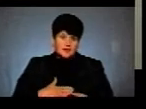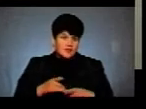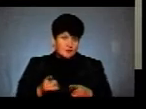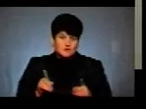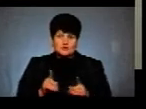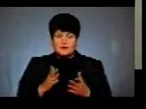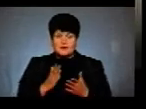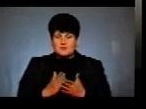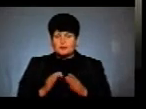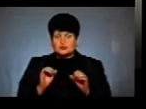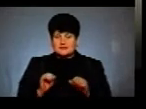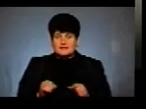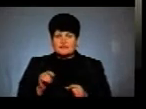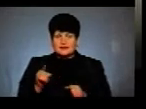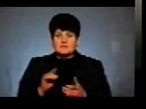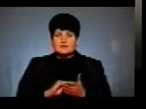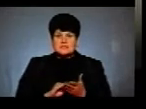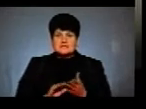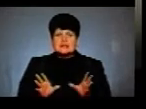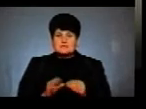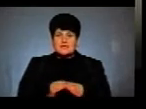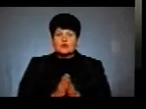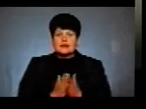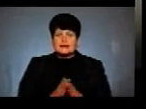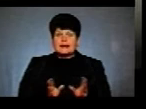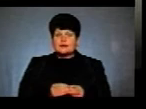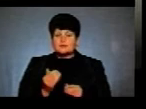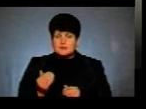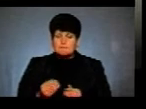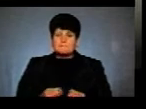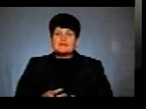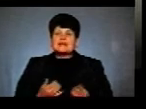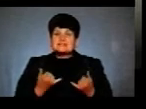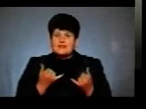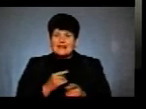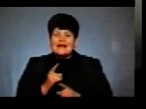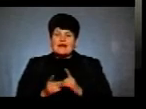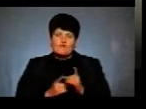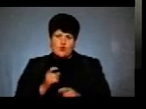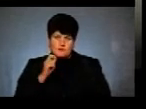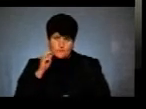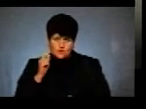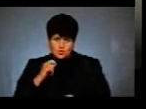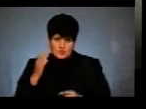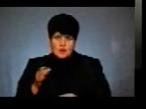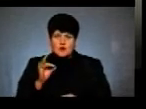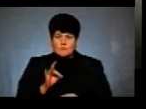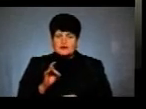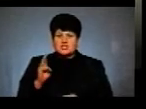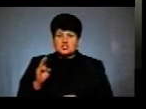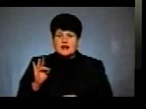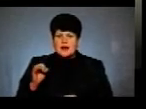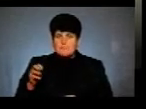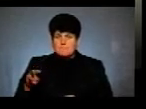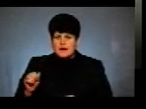можливість, до речі, взяти з ним участь в написанні книги спільної, присвячений якраз реформам в Україні. Роман Шеремет, окрім того, що